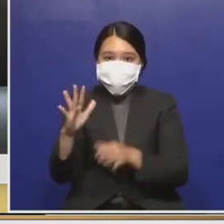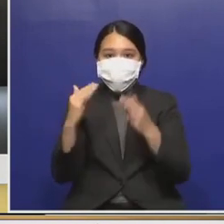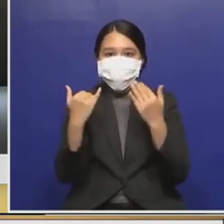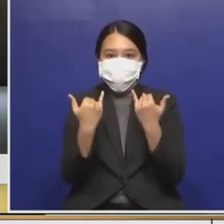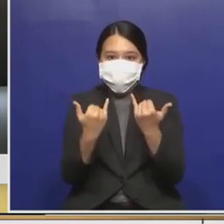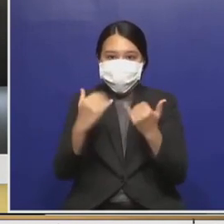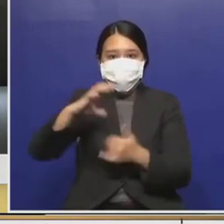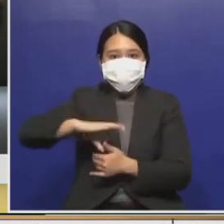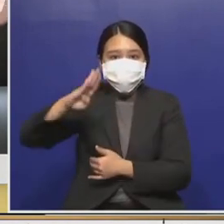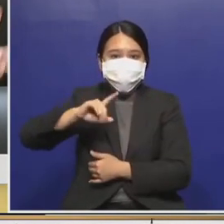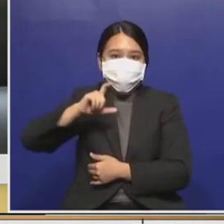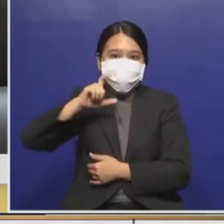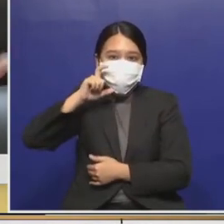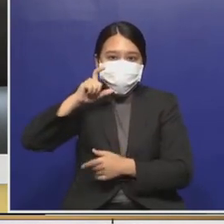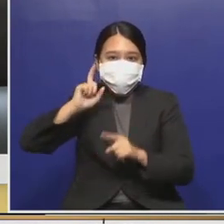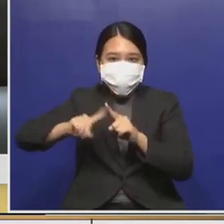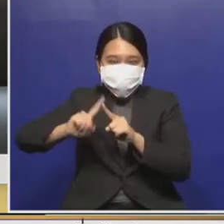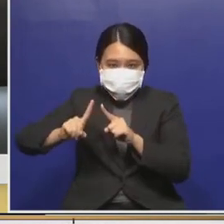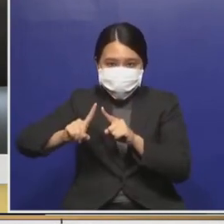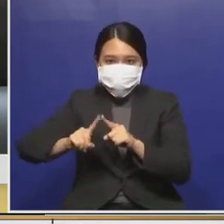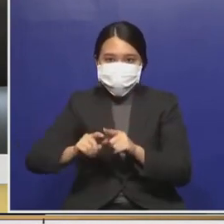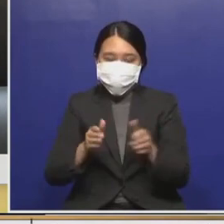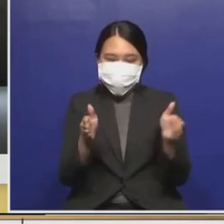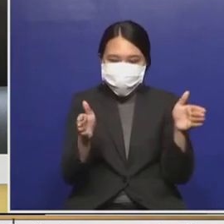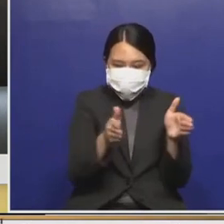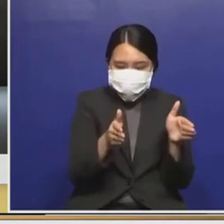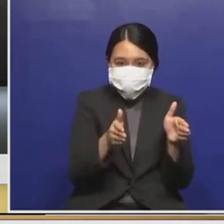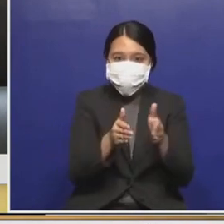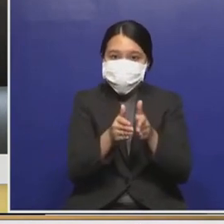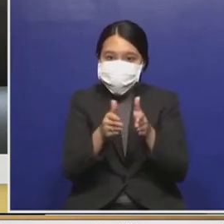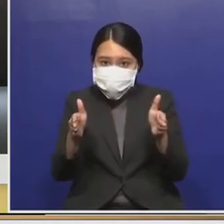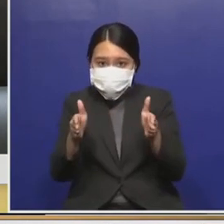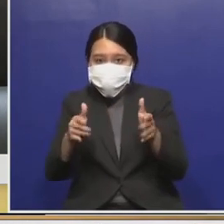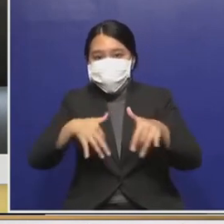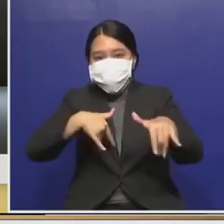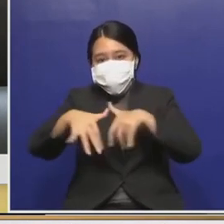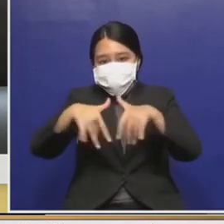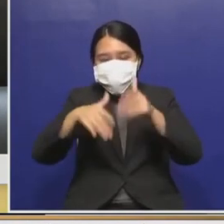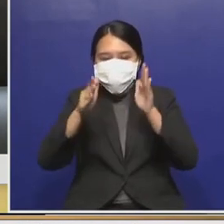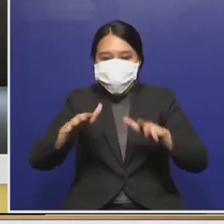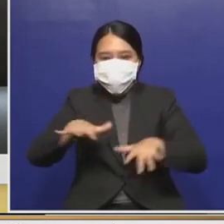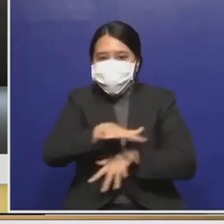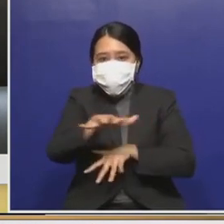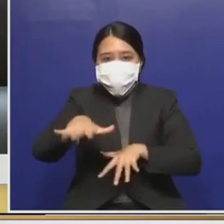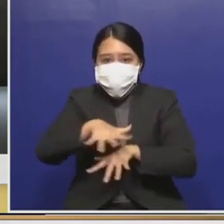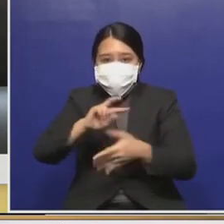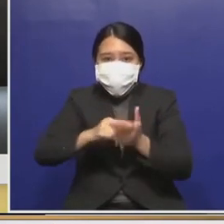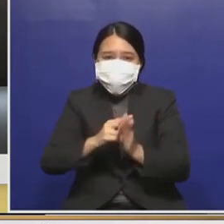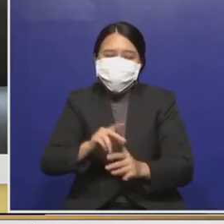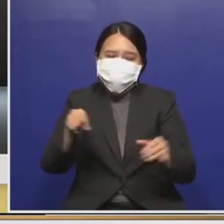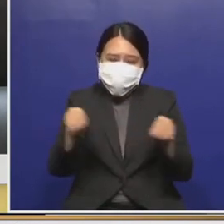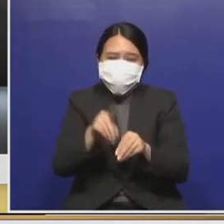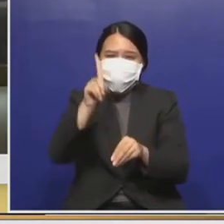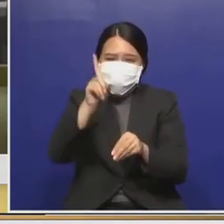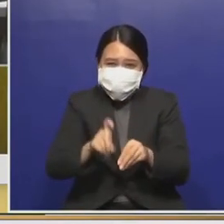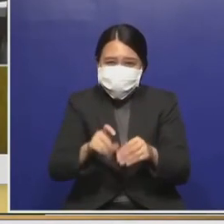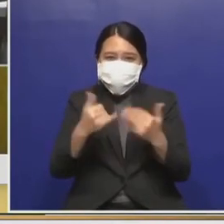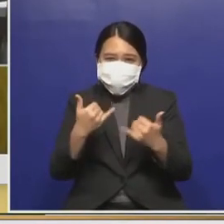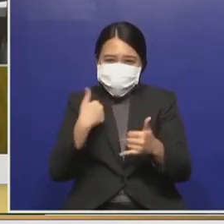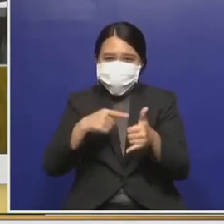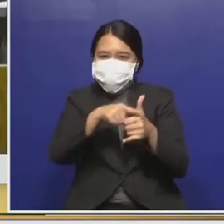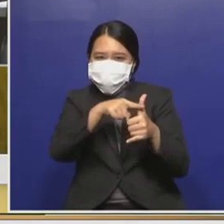รายย่อย SMEประชาชนคนธรมดจะตายแล้ว คาตัวตายเยอะแะ